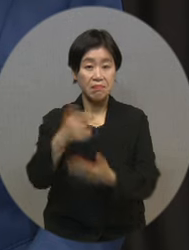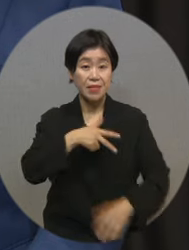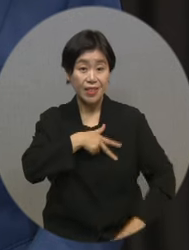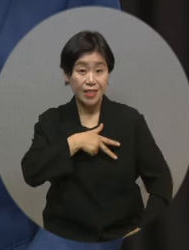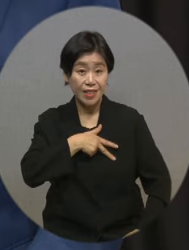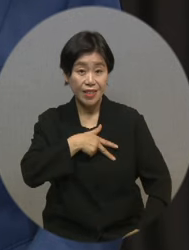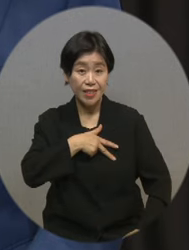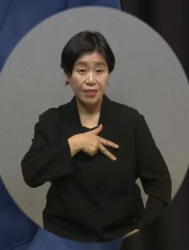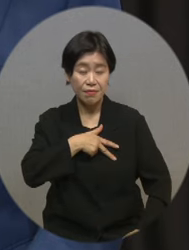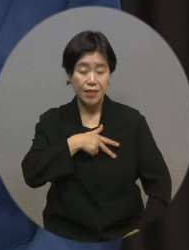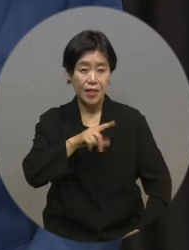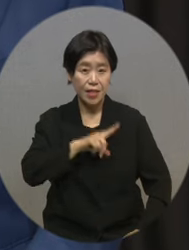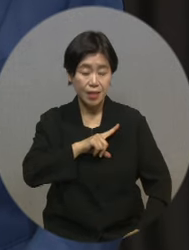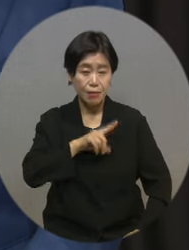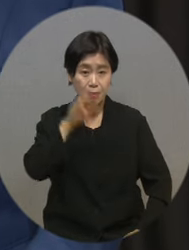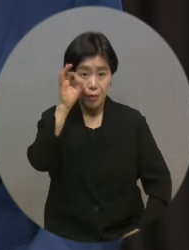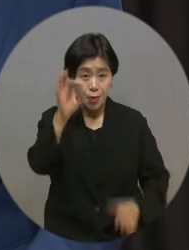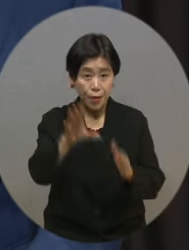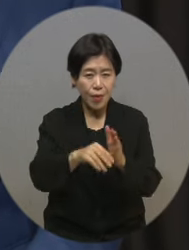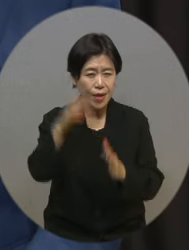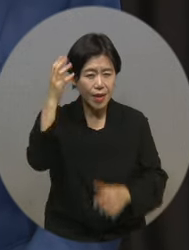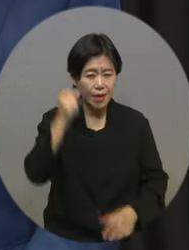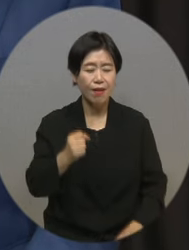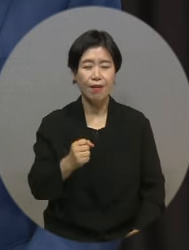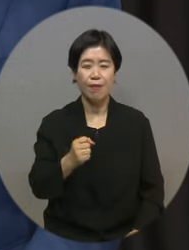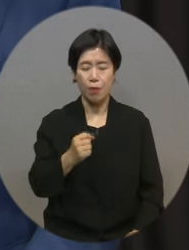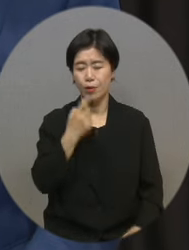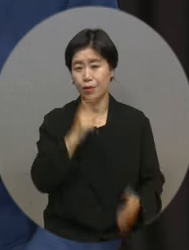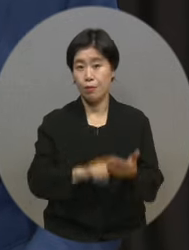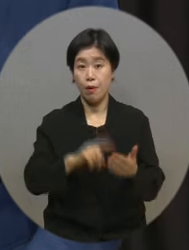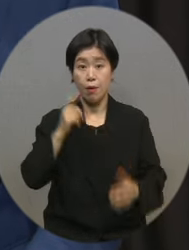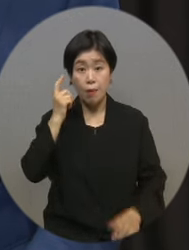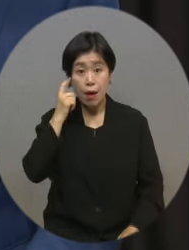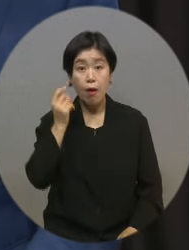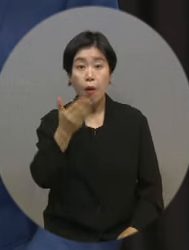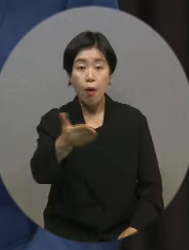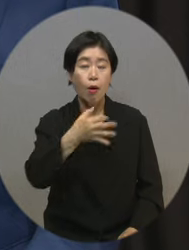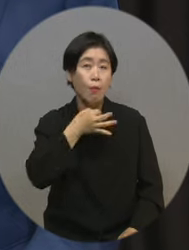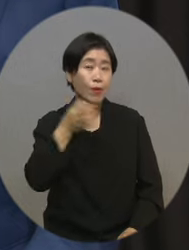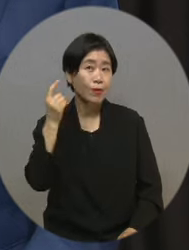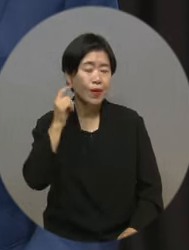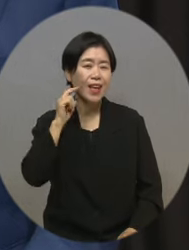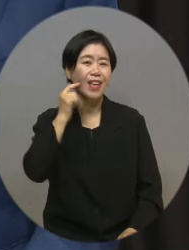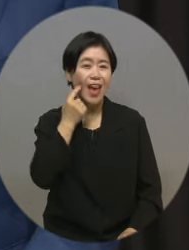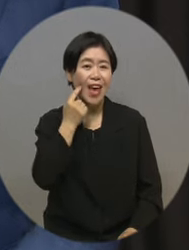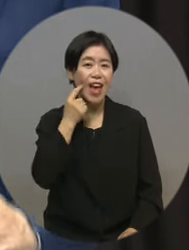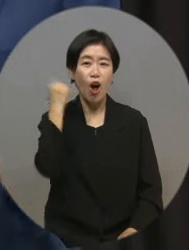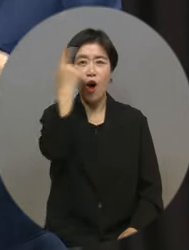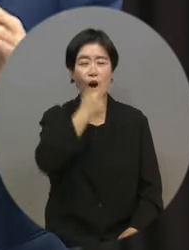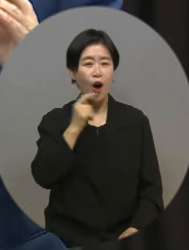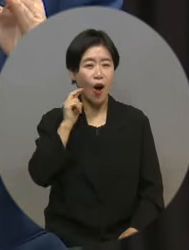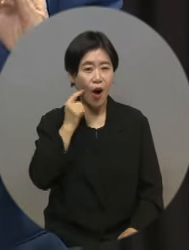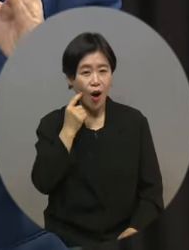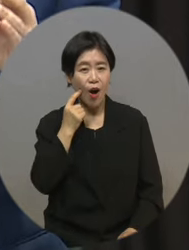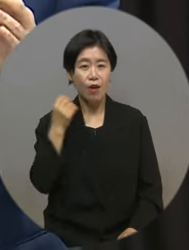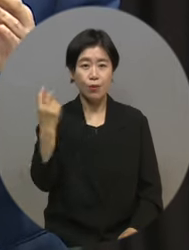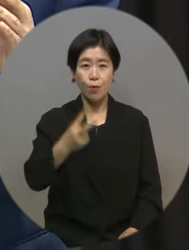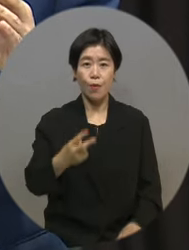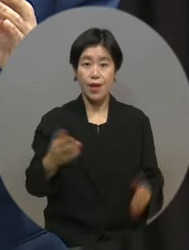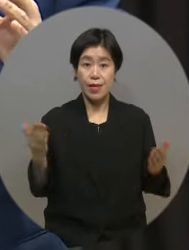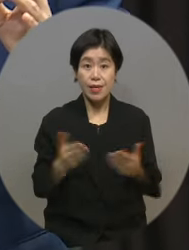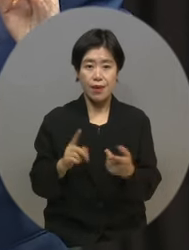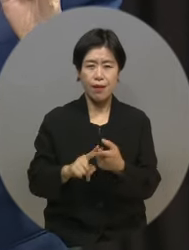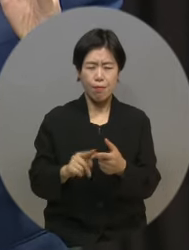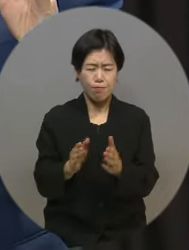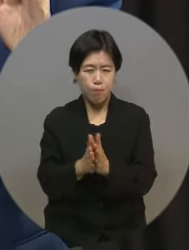금방들 기억하실 거야. 왜냐면 인물 좋으시죠. 목소리 또 좋으시죠. 아, 근데 고맙습니다. 하시는 일이 또